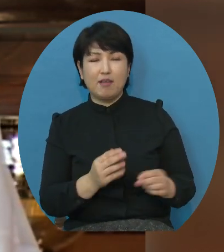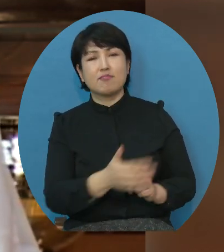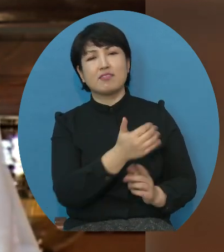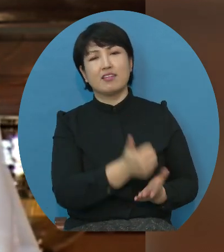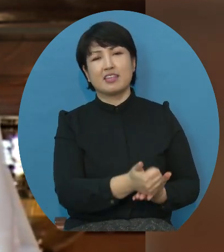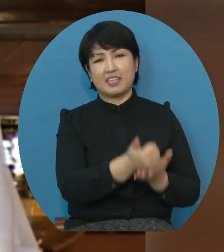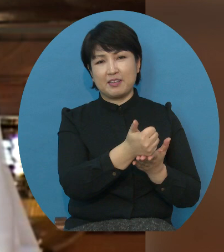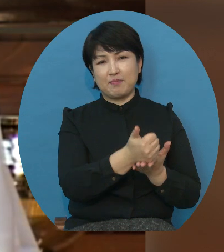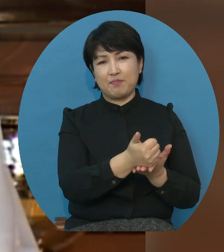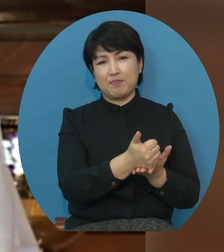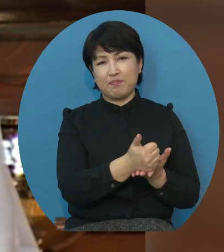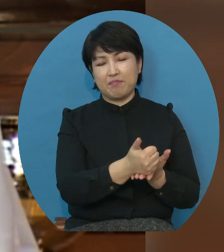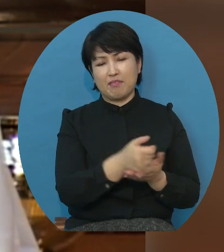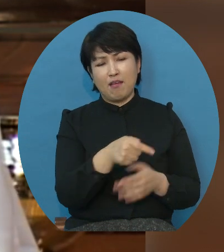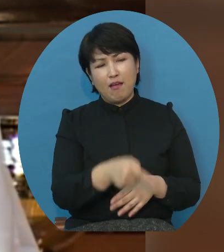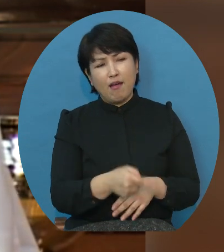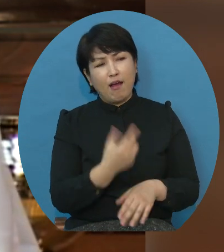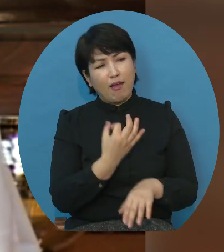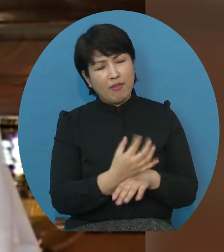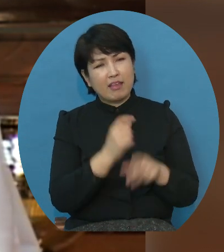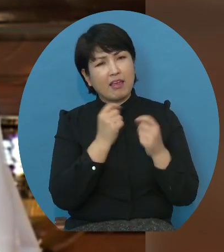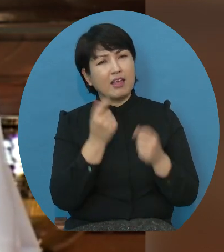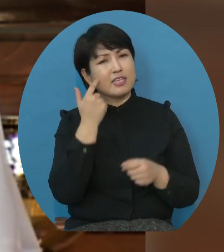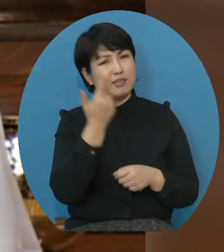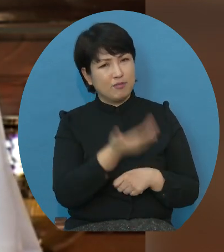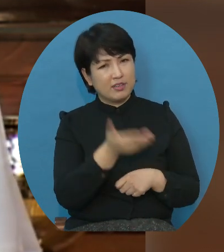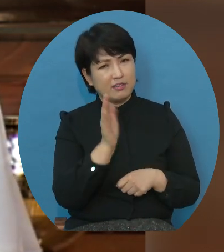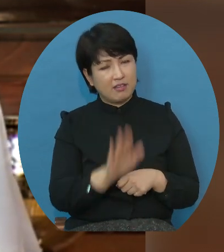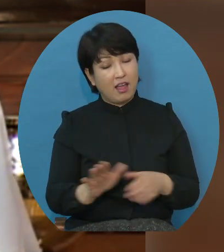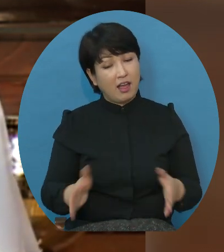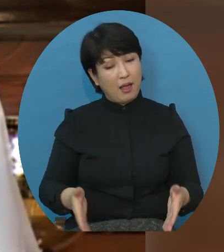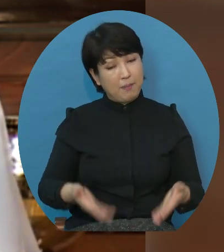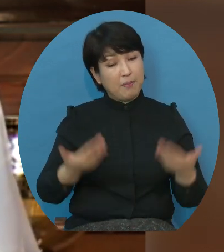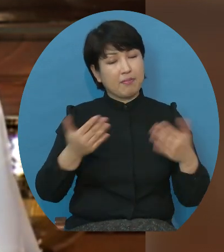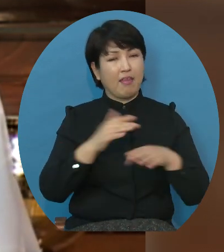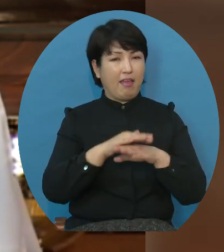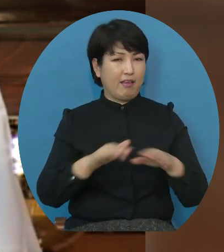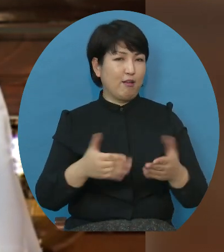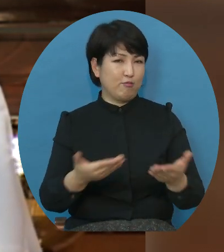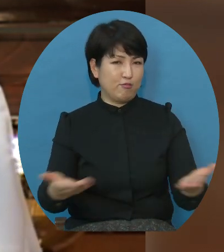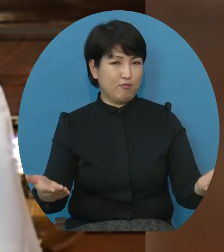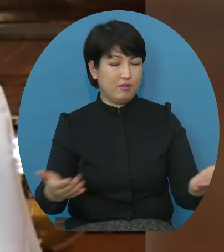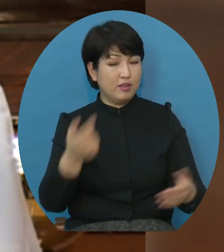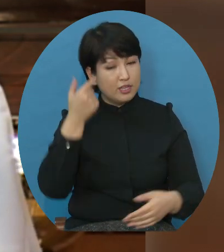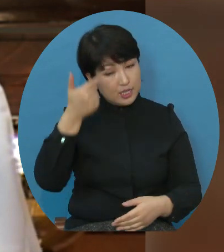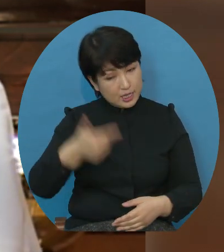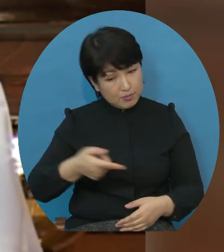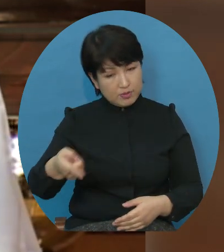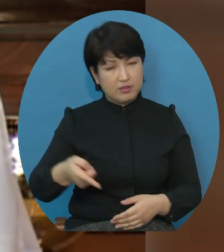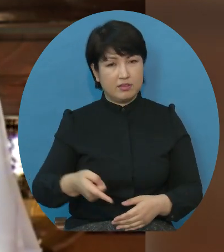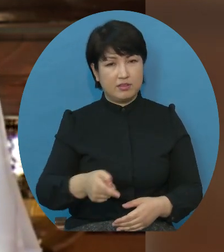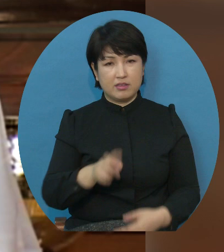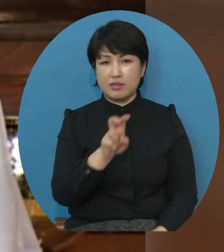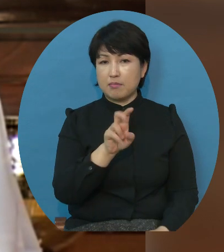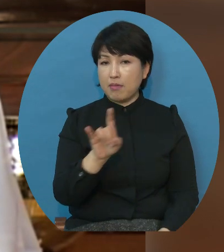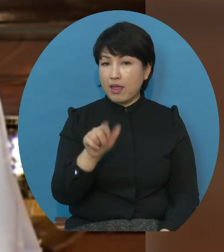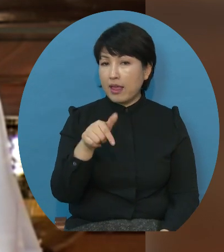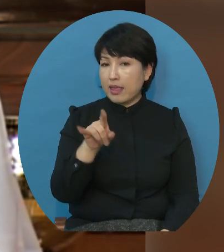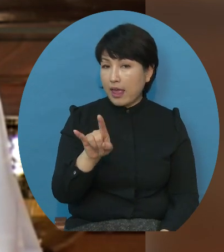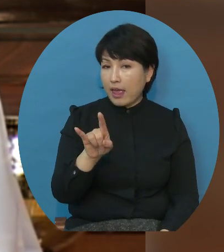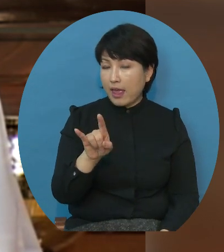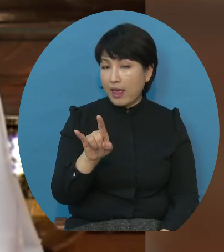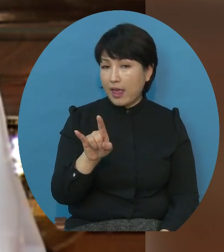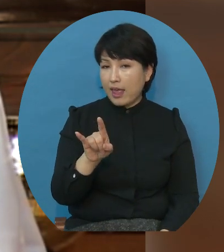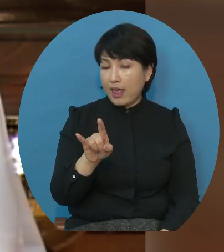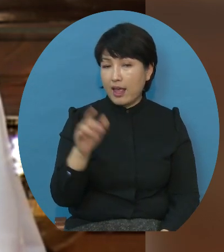부처님께서는 이런 질문 더 아주 가볍게 받아 들이쉬고 그런 질문을 백열 했어